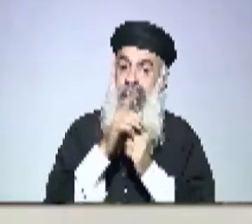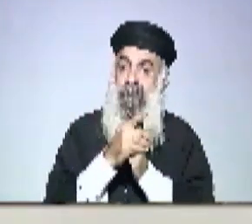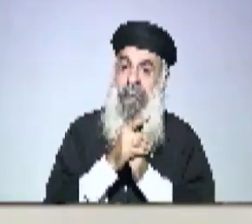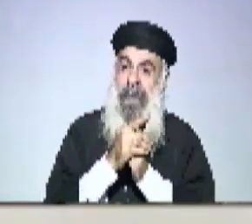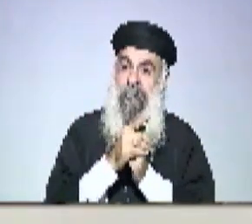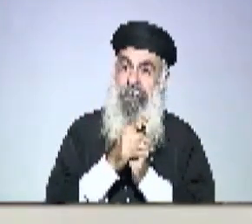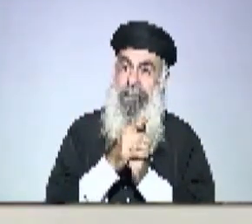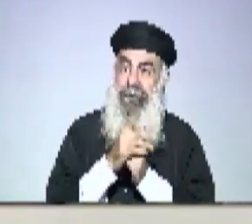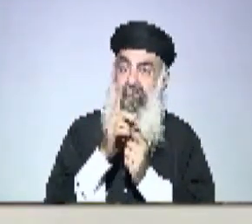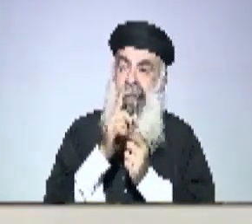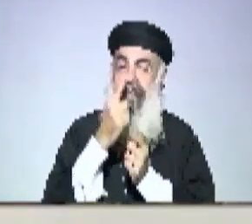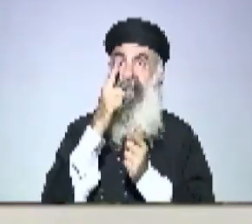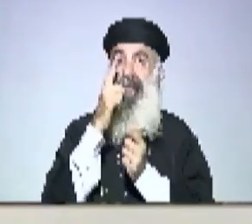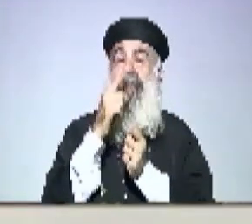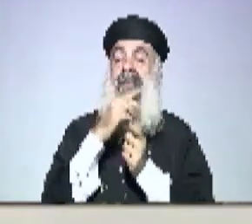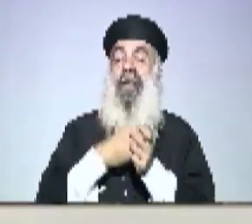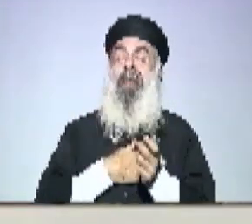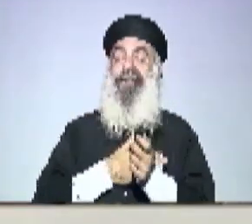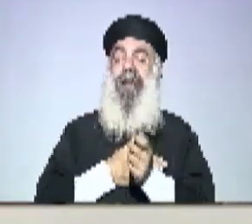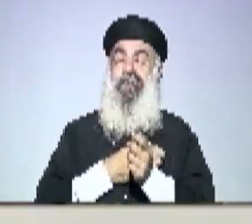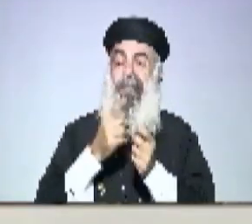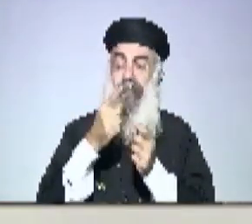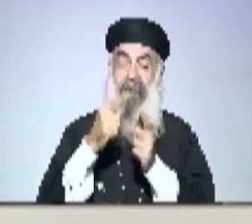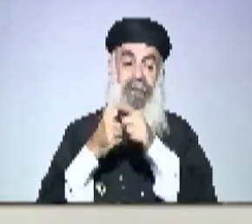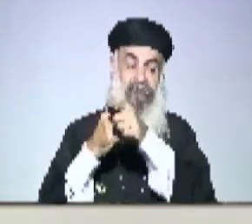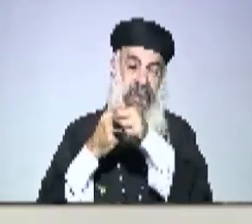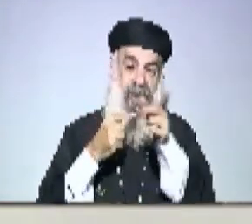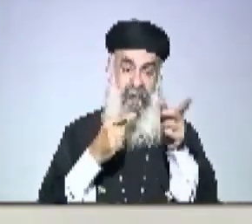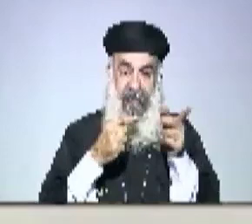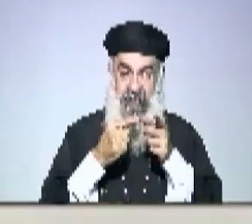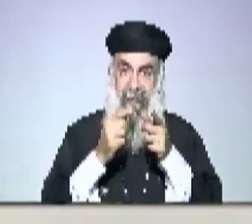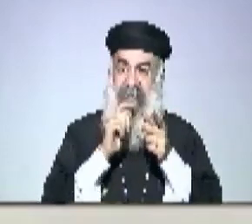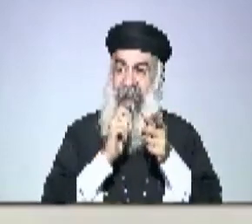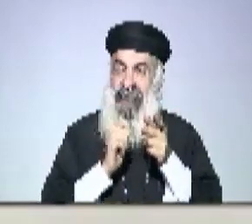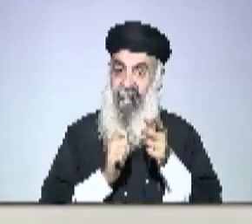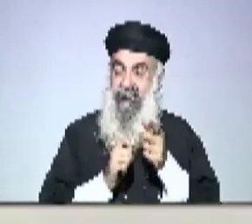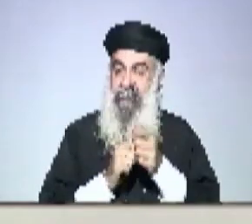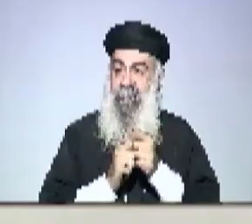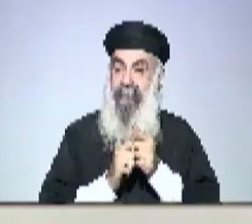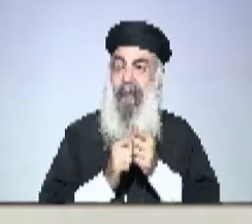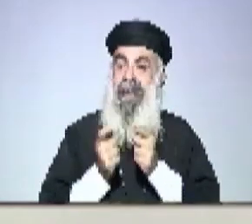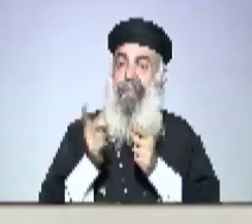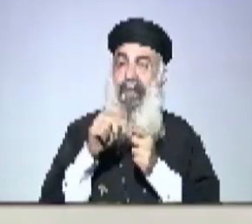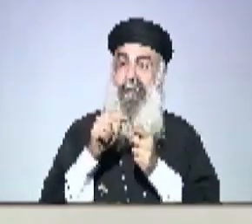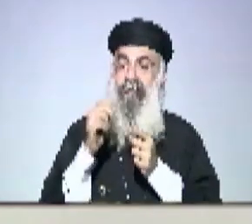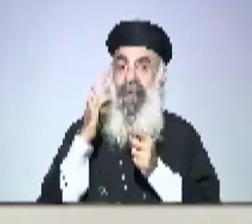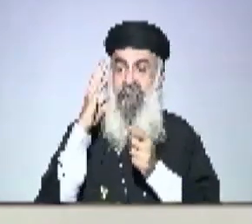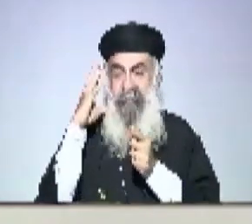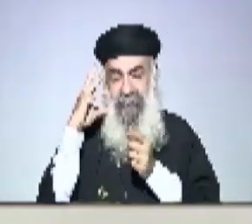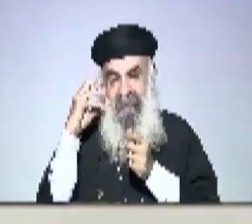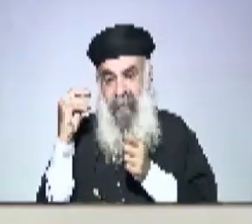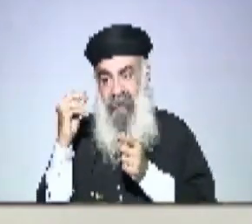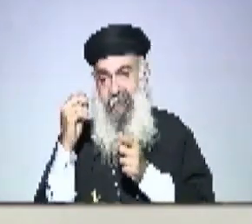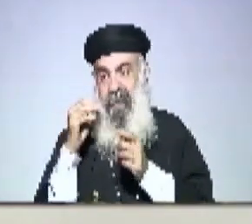استعطف قلب الله من اجل هذه الفئات الضعيفه وبعدين يتجاهل